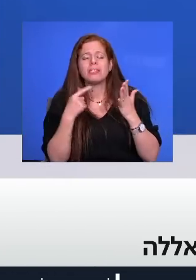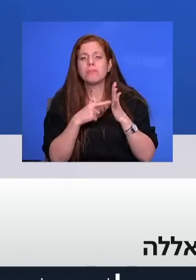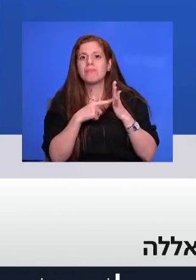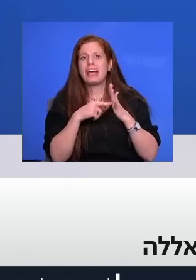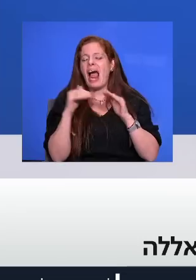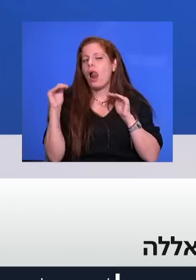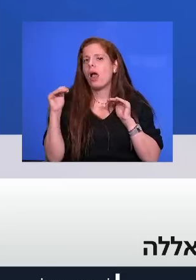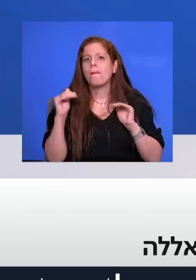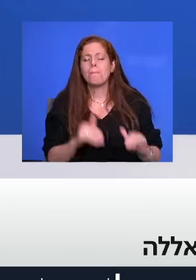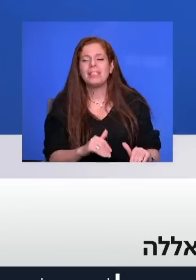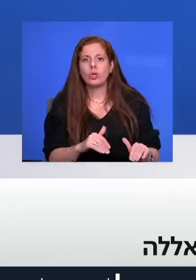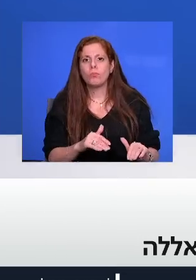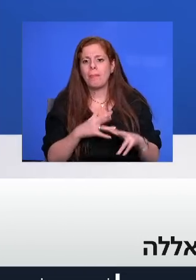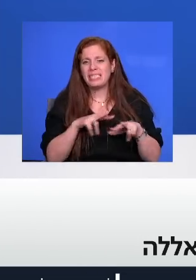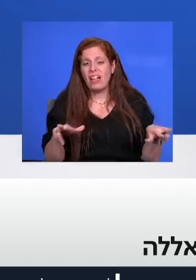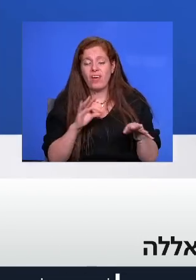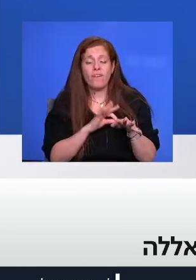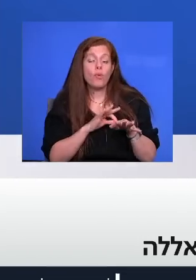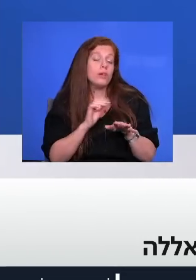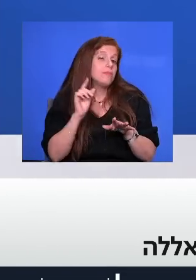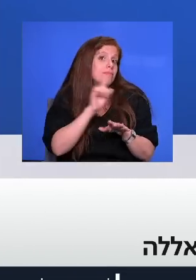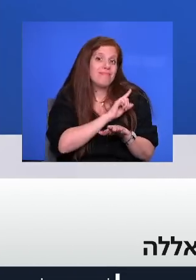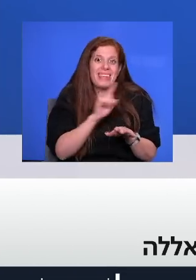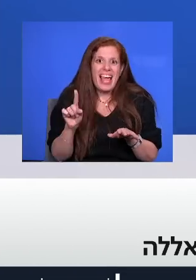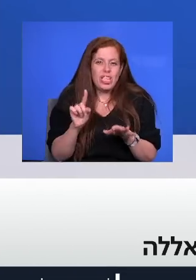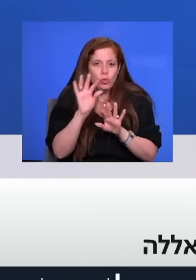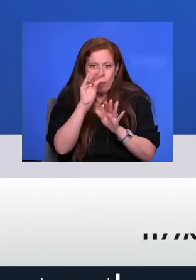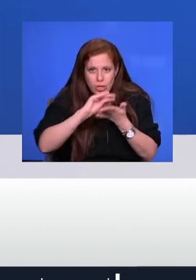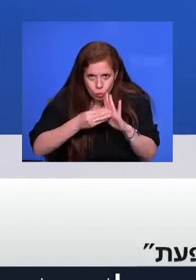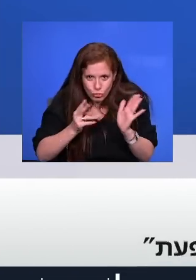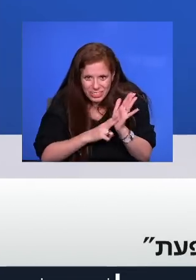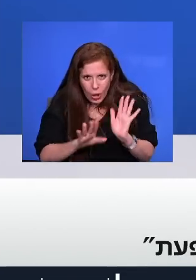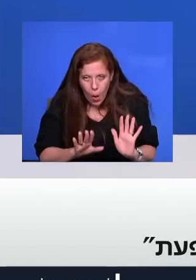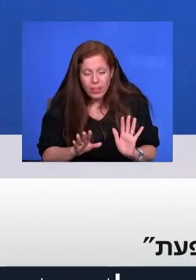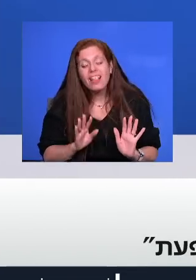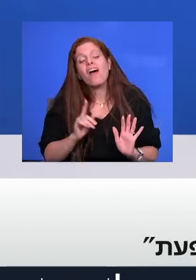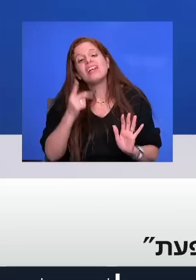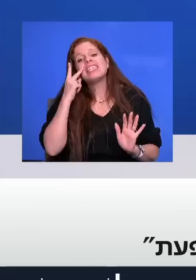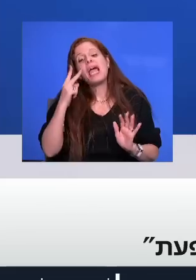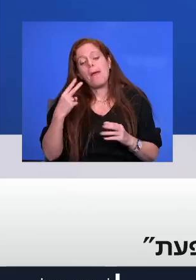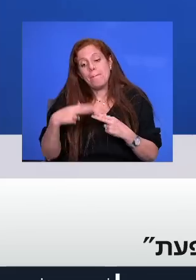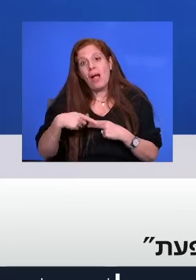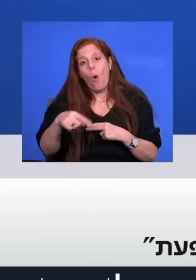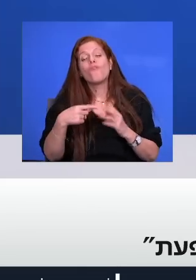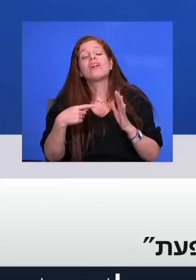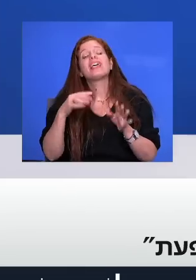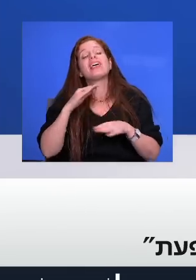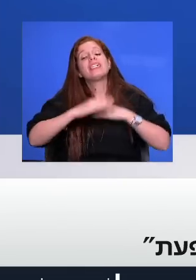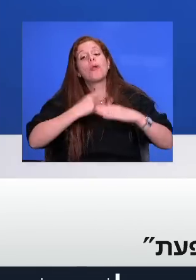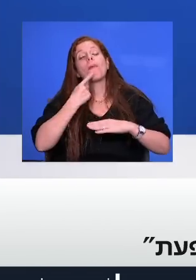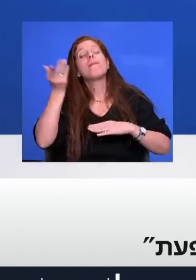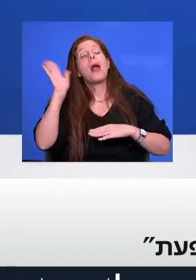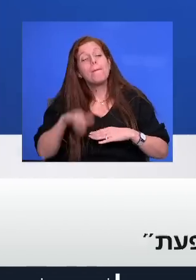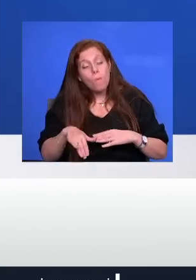אישוש לטענות האלה משום גורם. אבל המבחן הגדול, מיכל, יהיה ביום שלישי הקרוב, כיוון שלפי חיזבאללה, על אף מצבו הרפואי, נסראללה